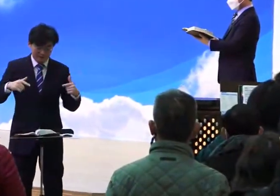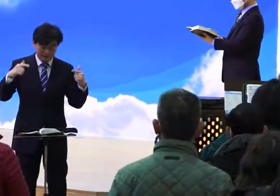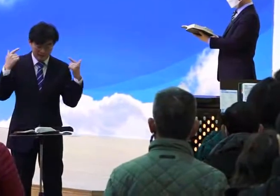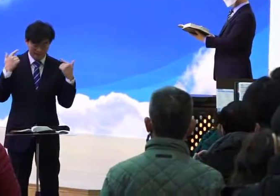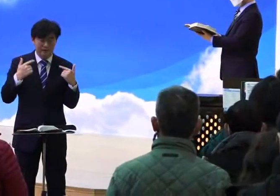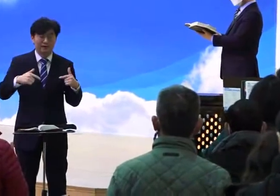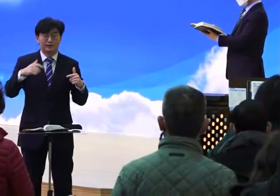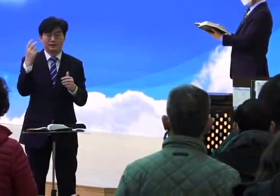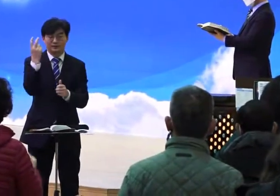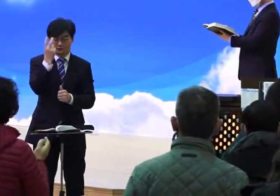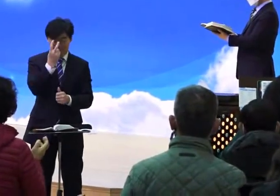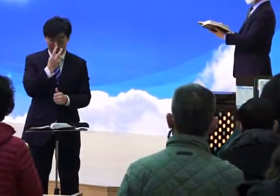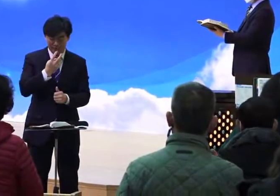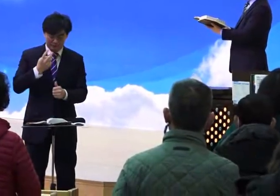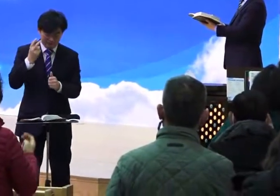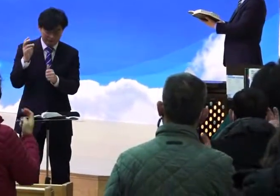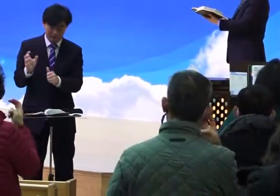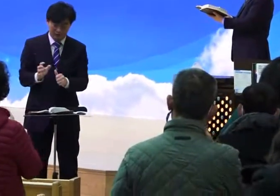언제나